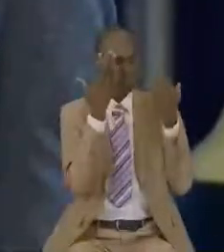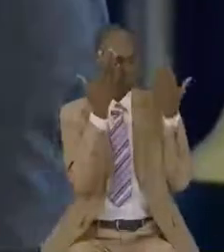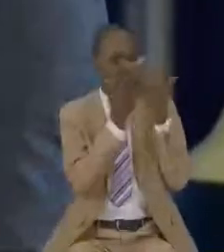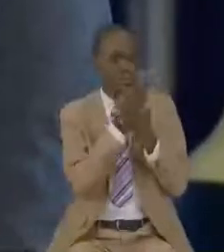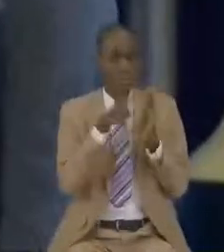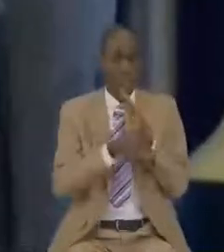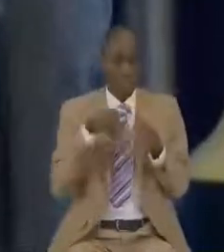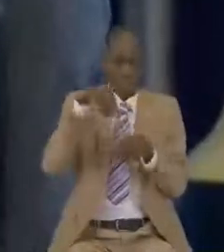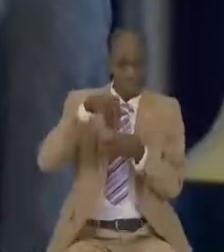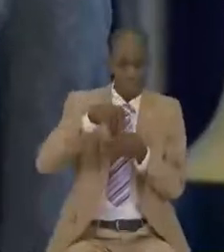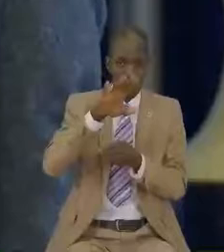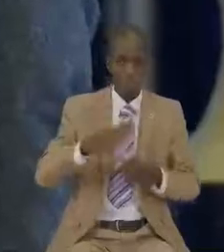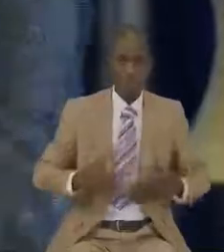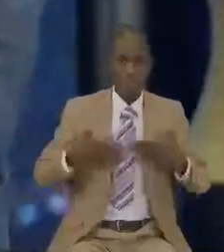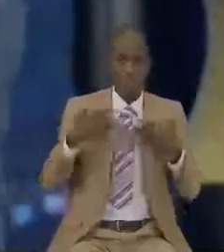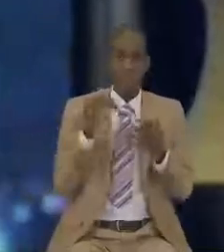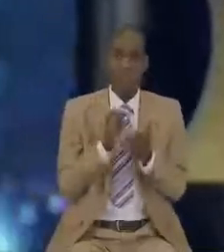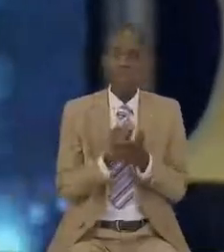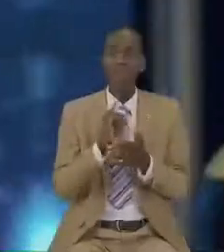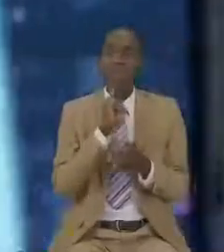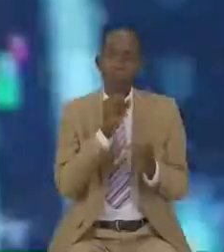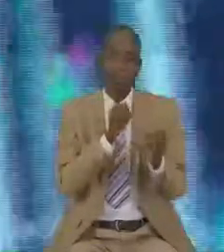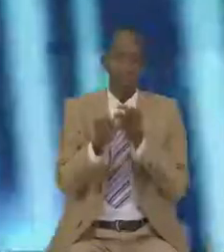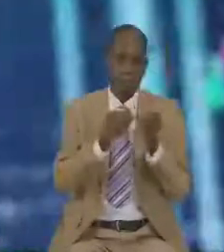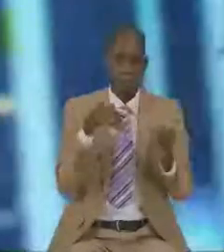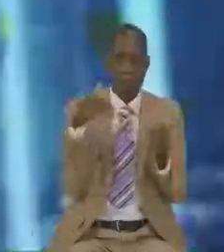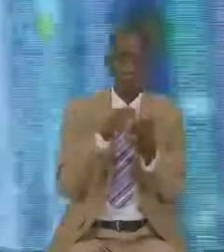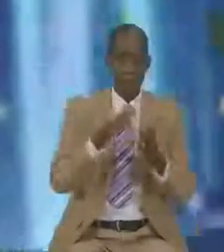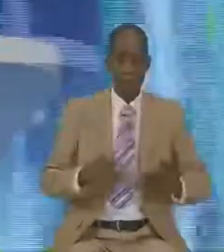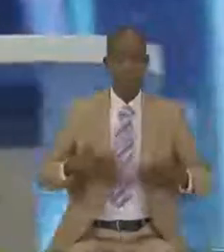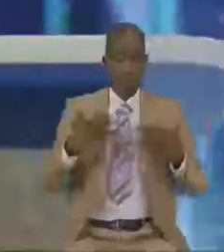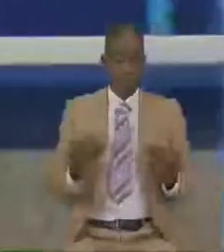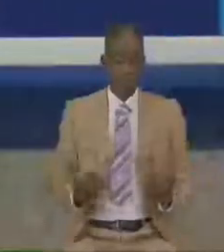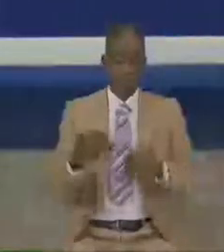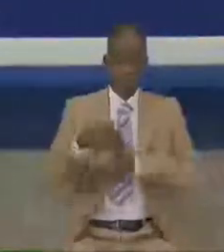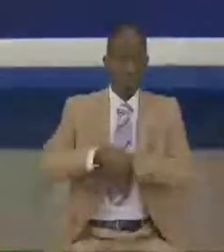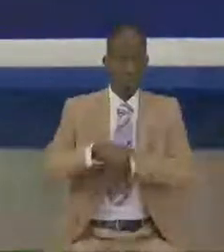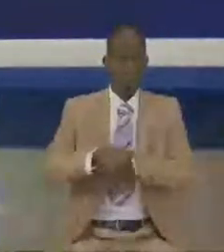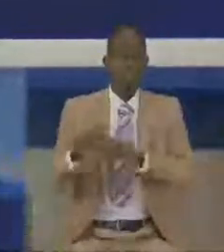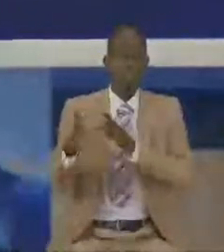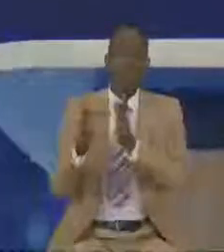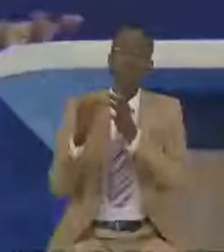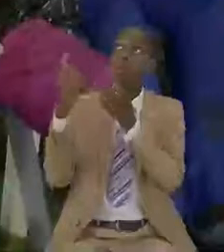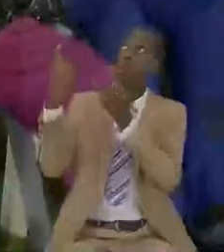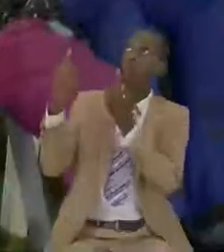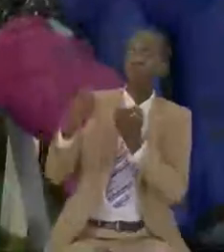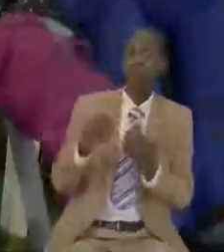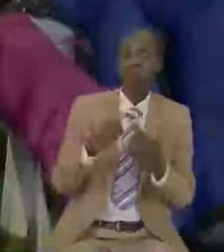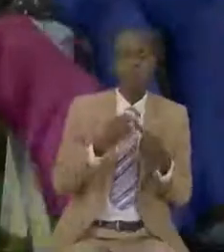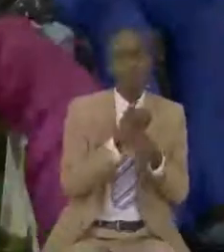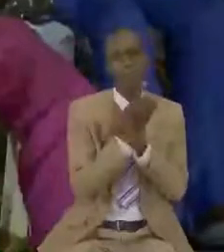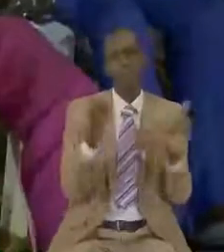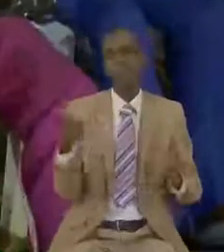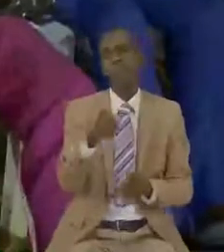des ténèbres dans ta vie qui combat ta vie, ce soir, Jésus est